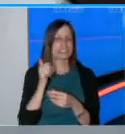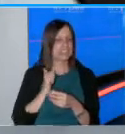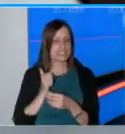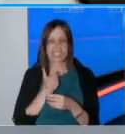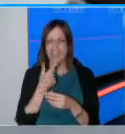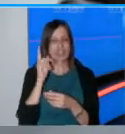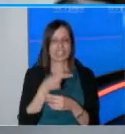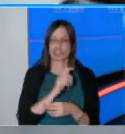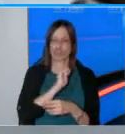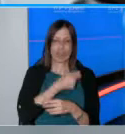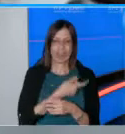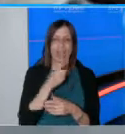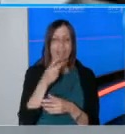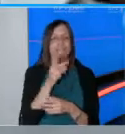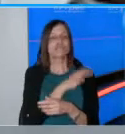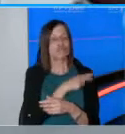צריך שבק.